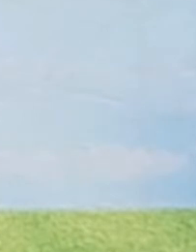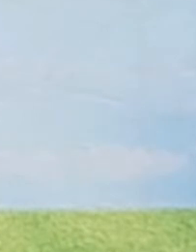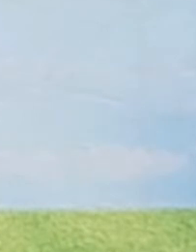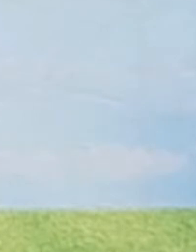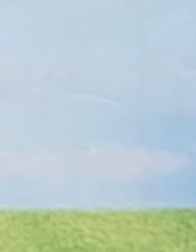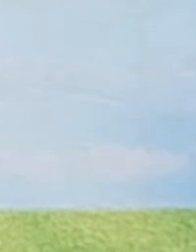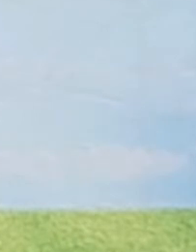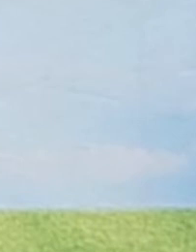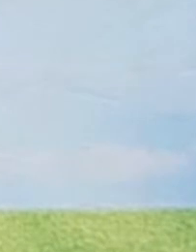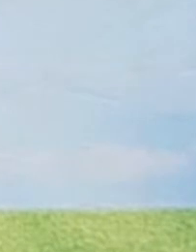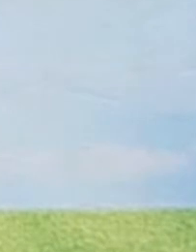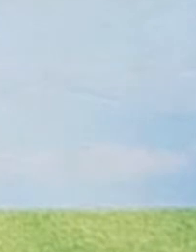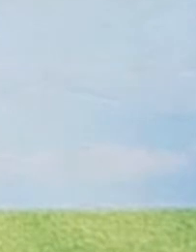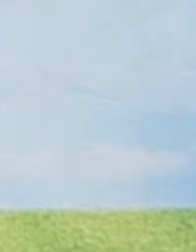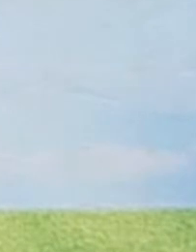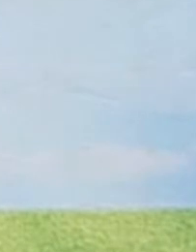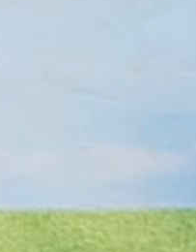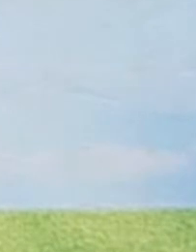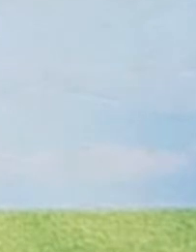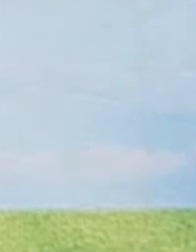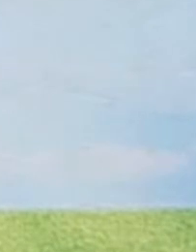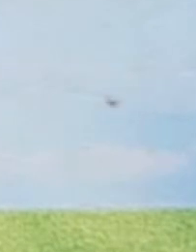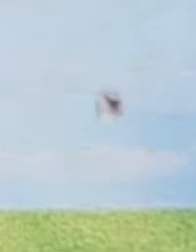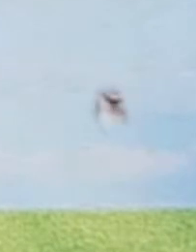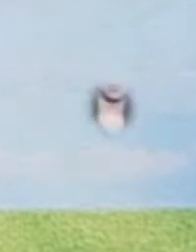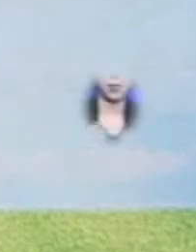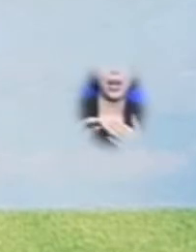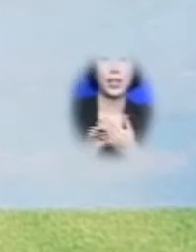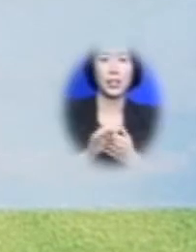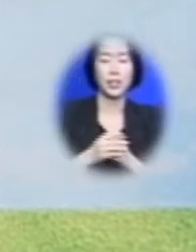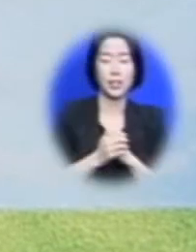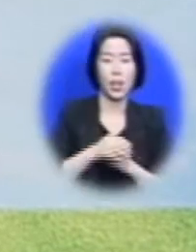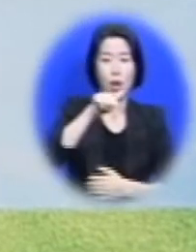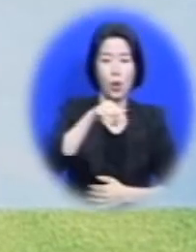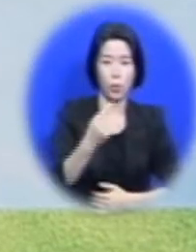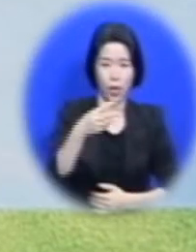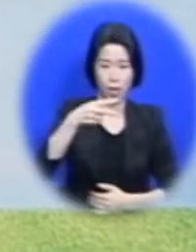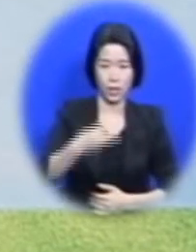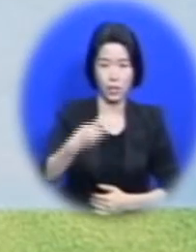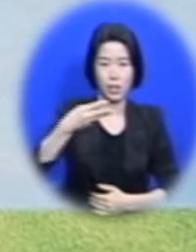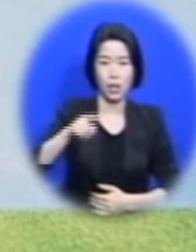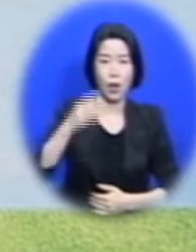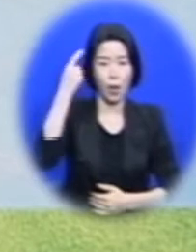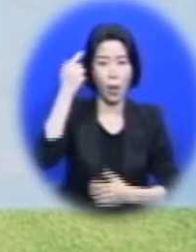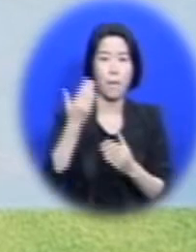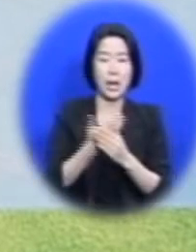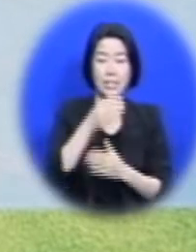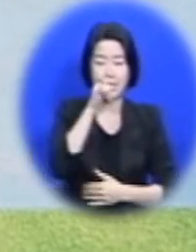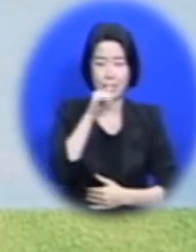그때 그 일에 관여해서 사형을 당했던 괴들러 박사라는 분이 계십니다.